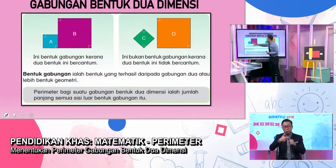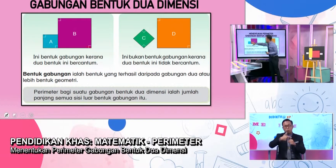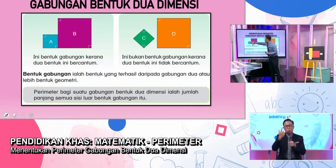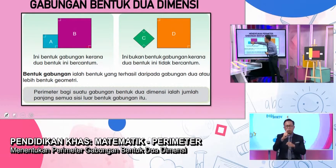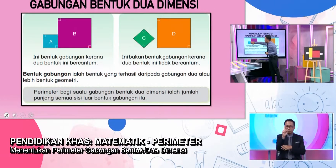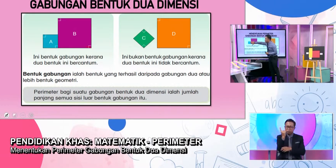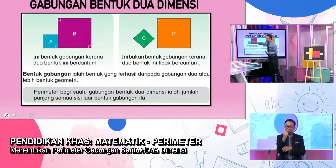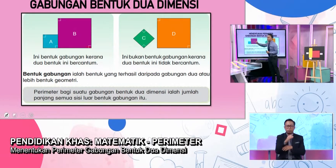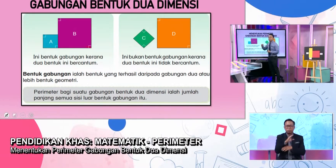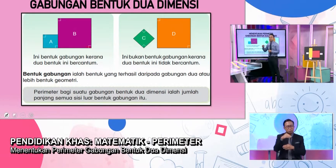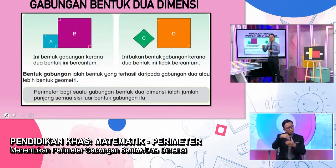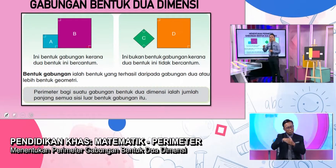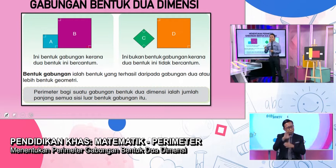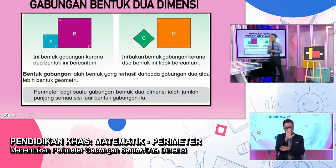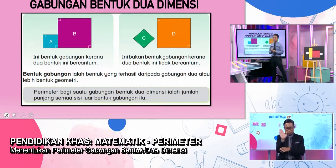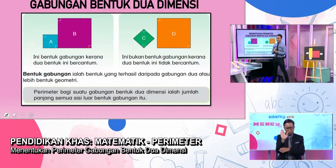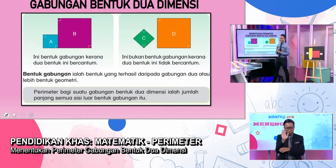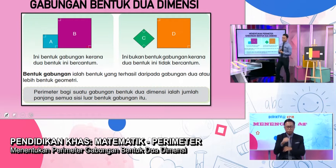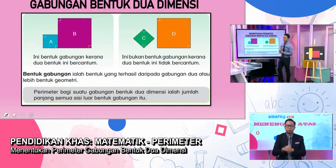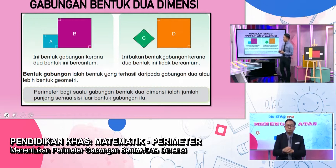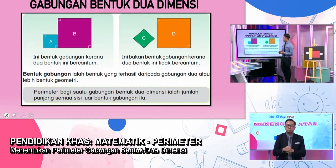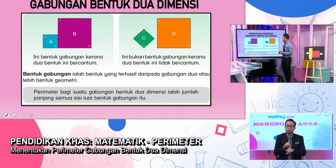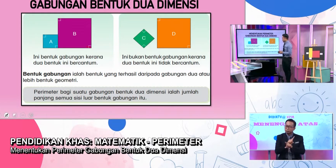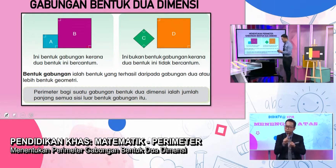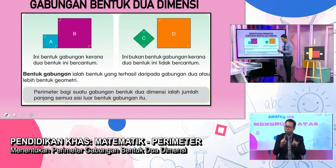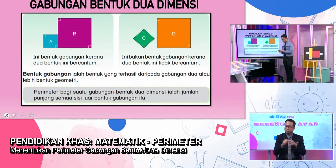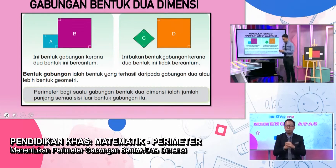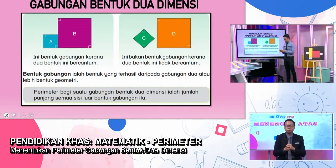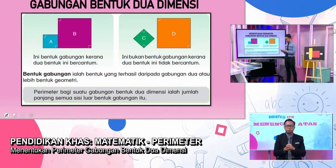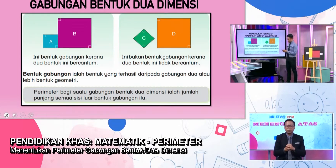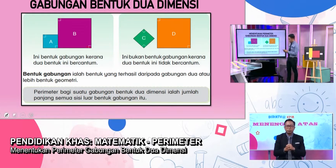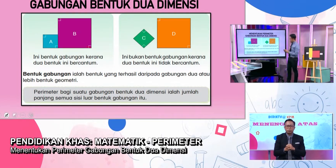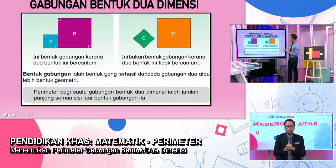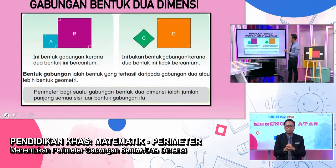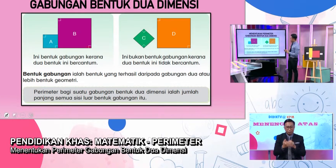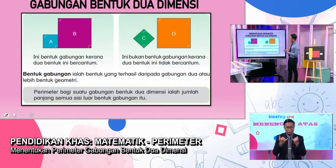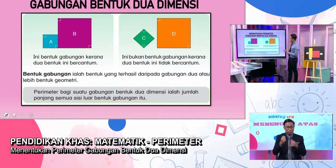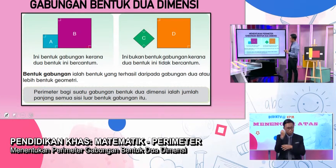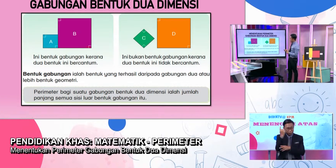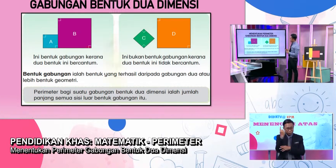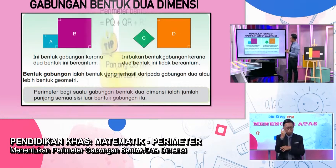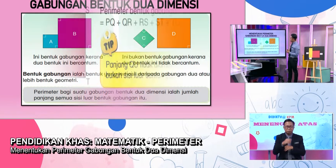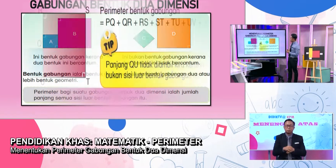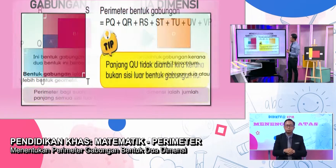baik dalam tidak boleh diambil Kirim eh boleh boleh oke juga udah paham